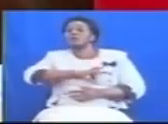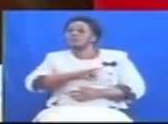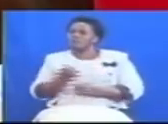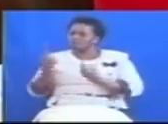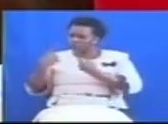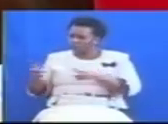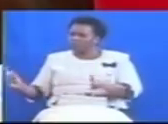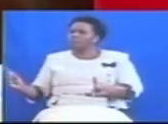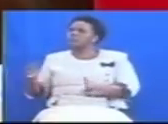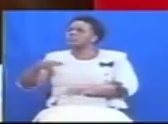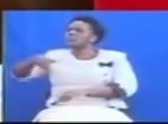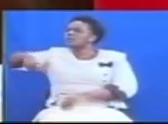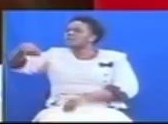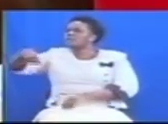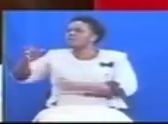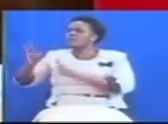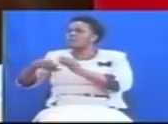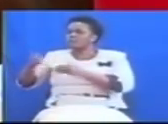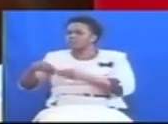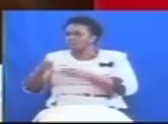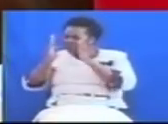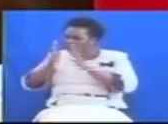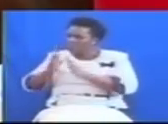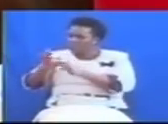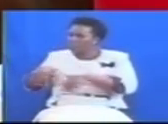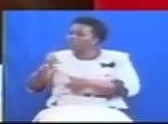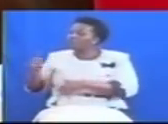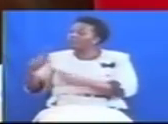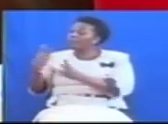ya plastiki. Kwa mheshimiwa mbunge, tuko pamoja kwenye hili.